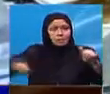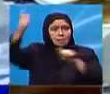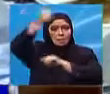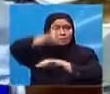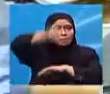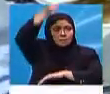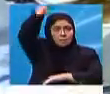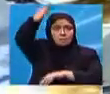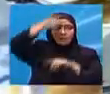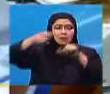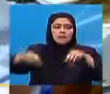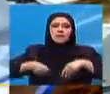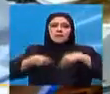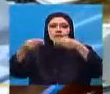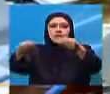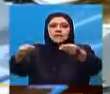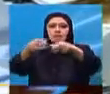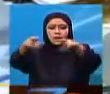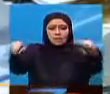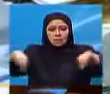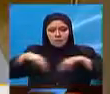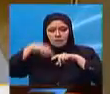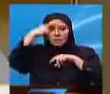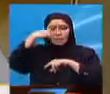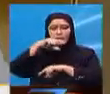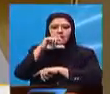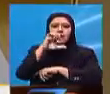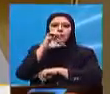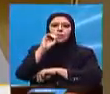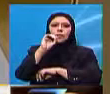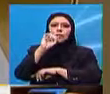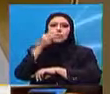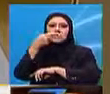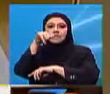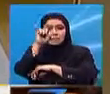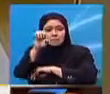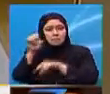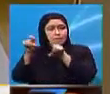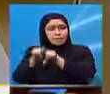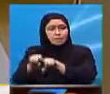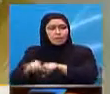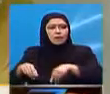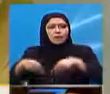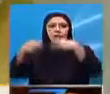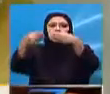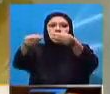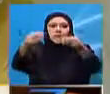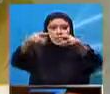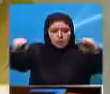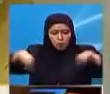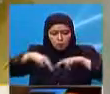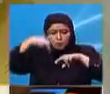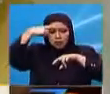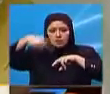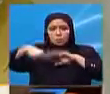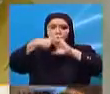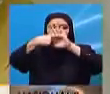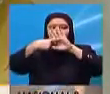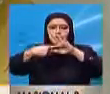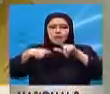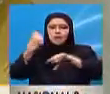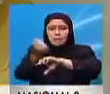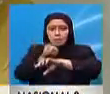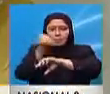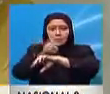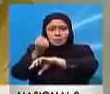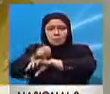bagi ruang macam geosin maka kita bagi ruang dia akan pamir batu-batu yang terdapat dalam hutanan